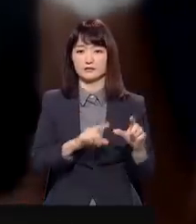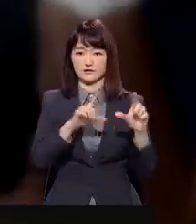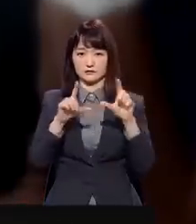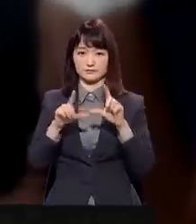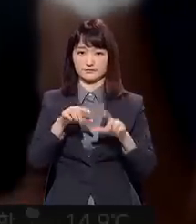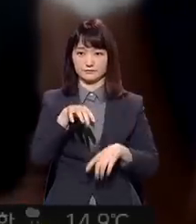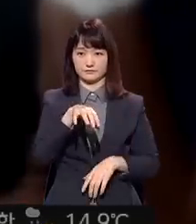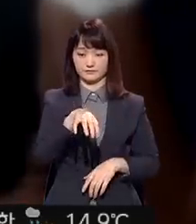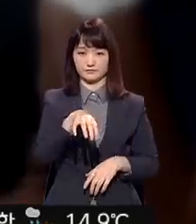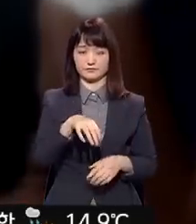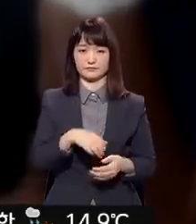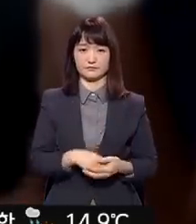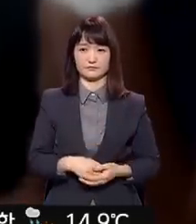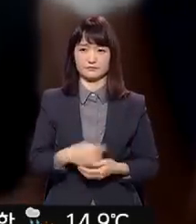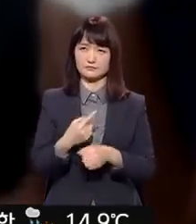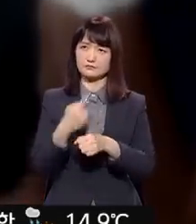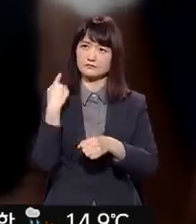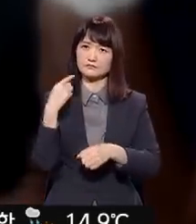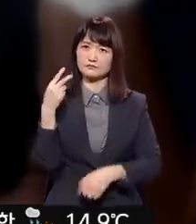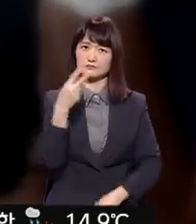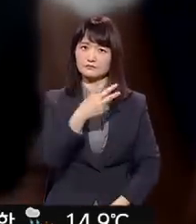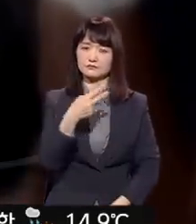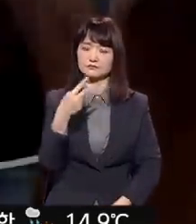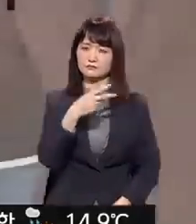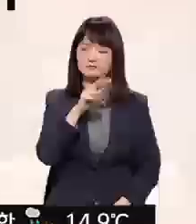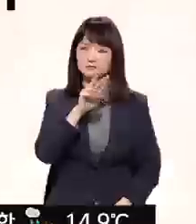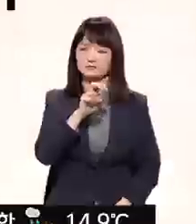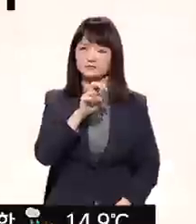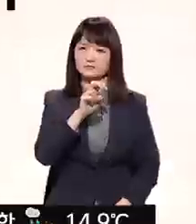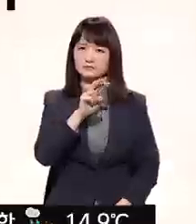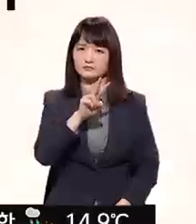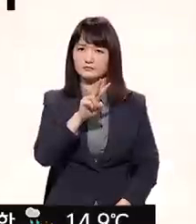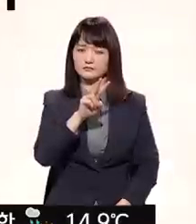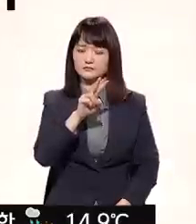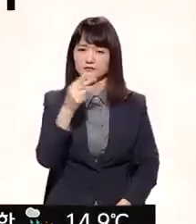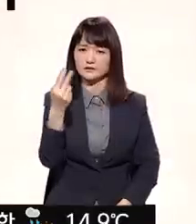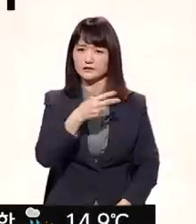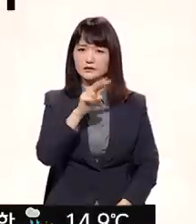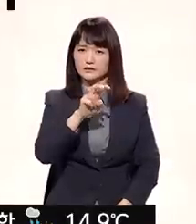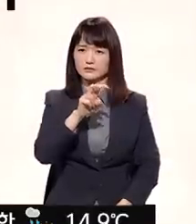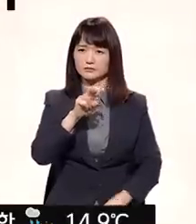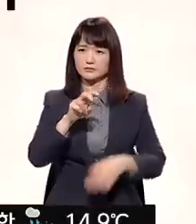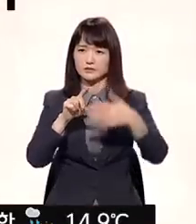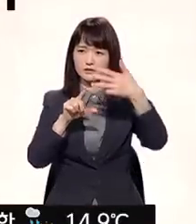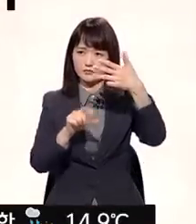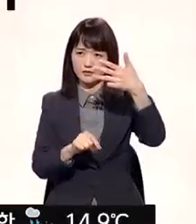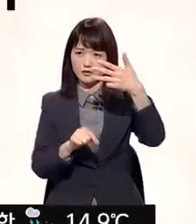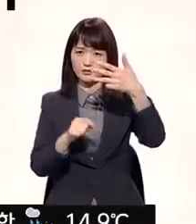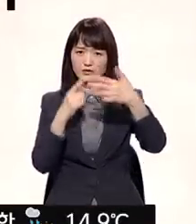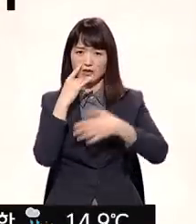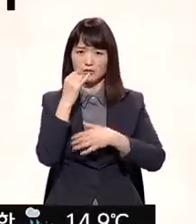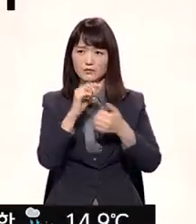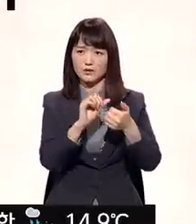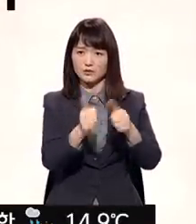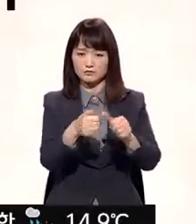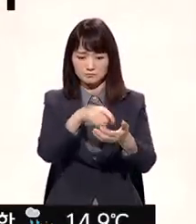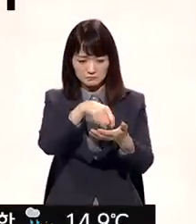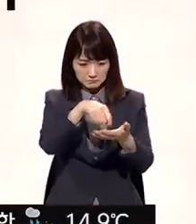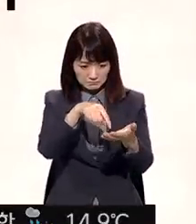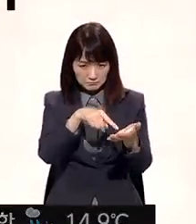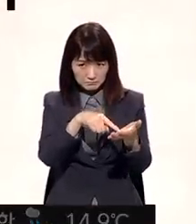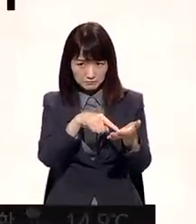보니까 지난 2020년 8월에 엄마가 사망했다라는 메모가 나왔는데요. 그